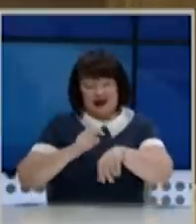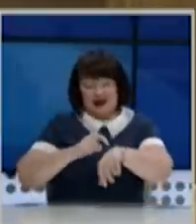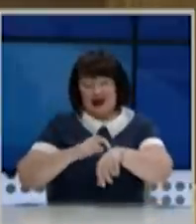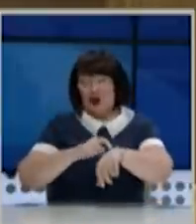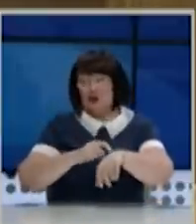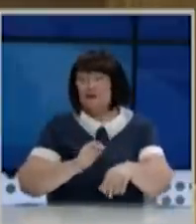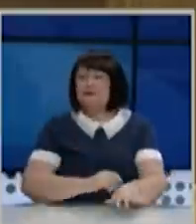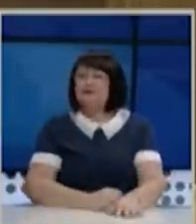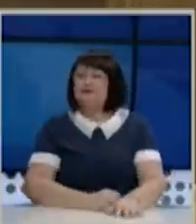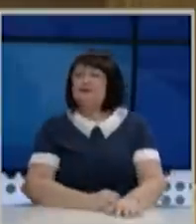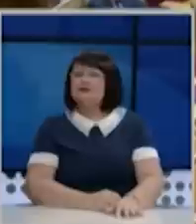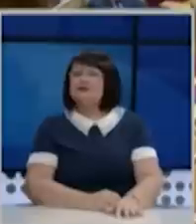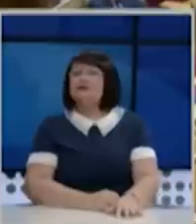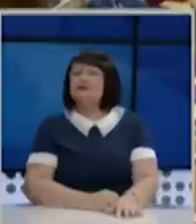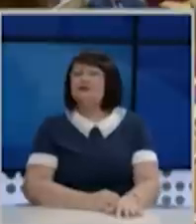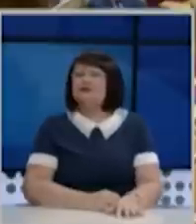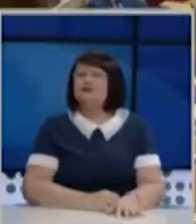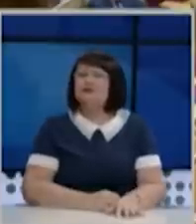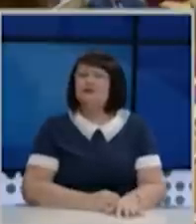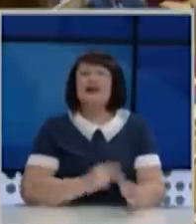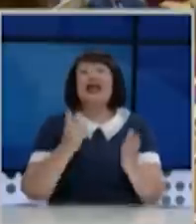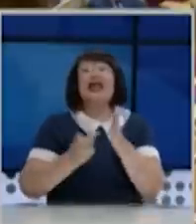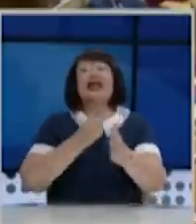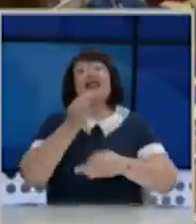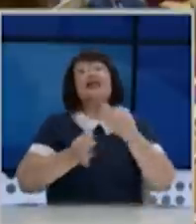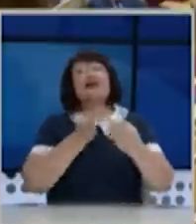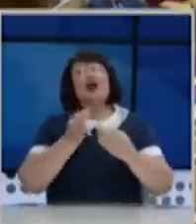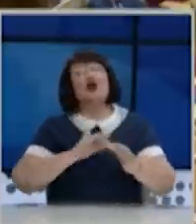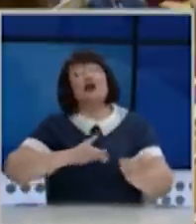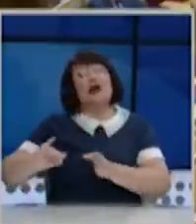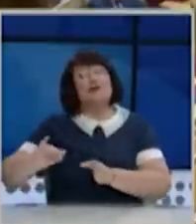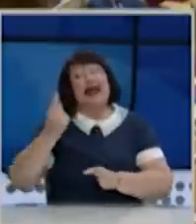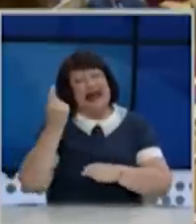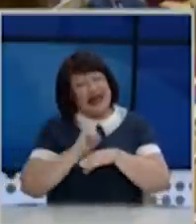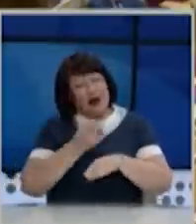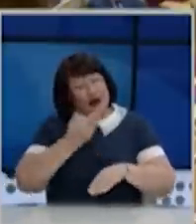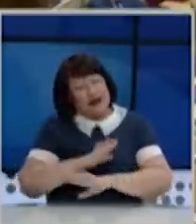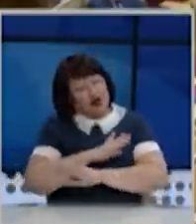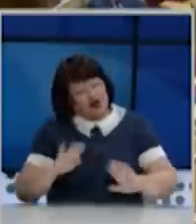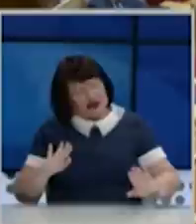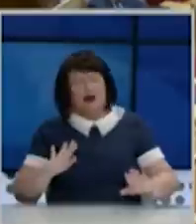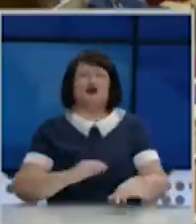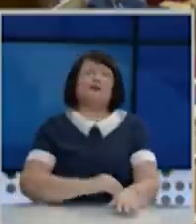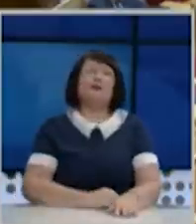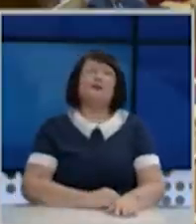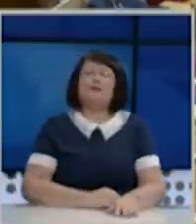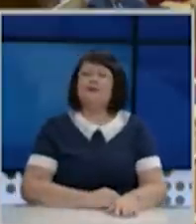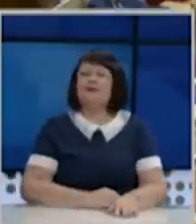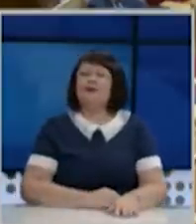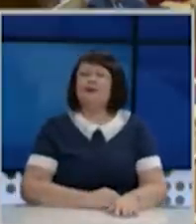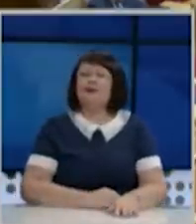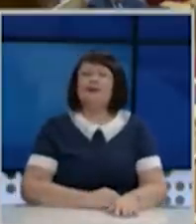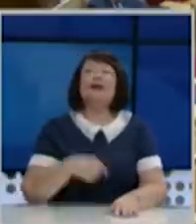Κύριε Πρόεδρε, δεν θα χρησιμοποιήσω την δευτερολογία μου. Οπότε μπορείτε να με αφήσετε λίγο να τελειώσω. Αυτή λοιπόν